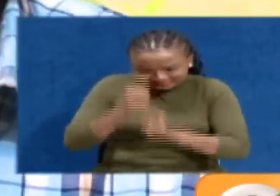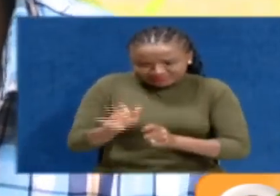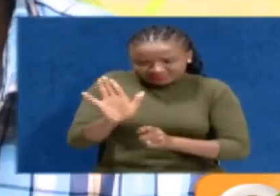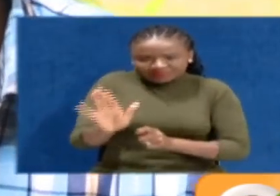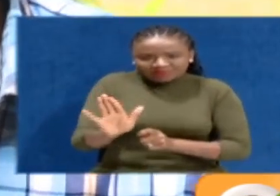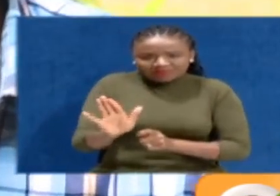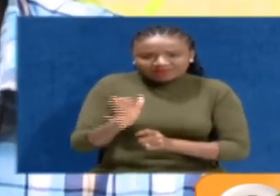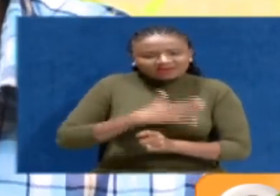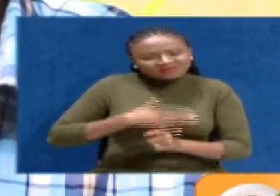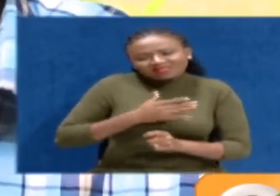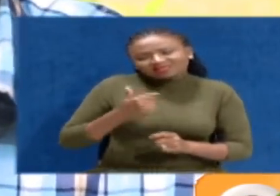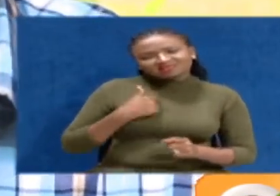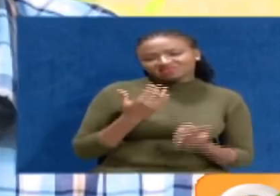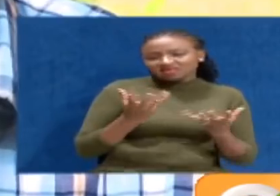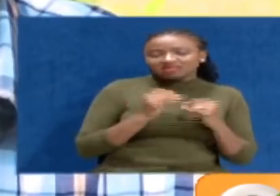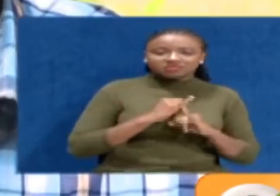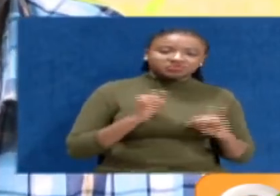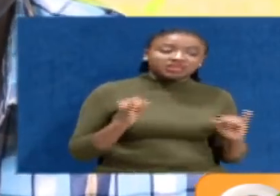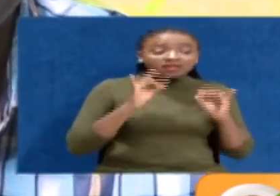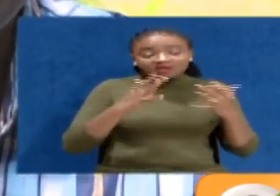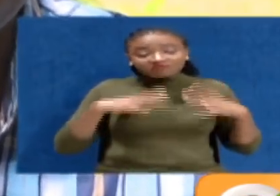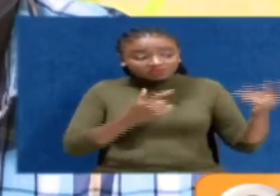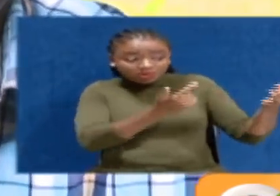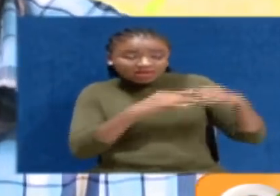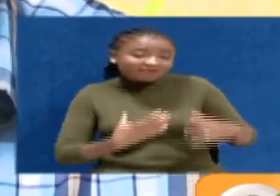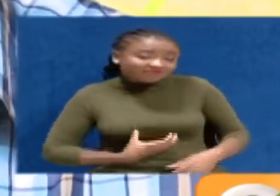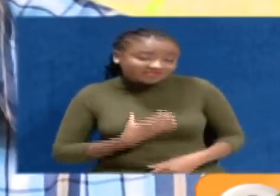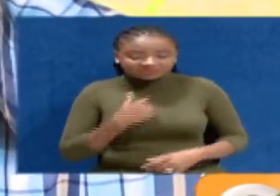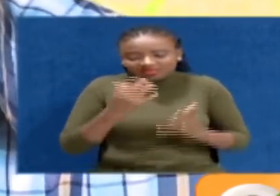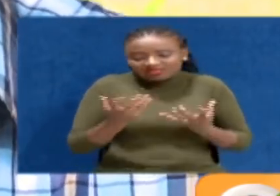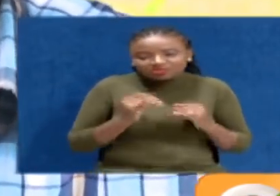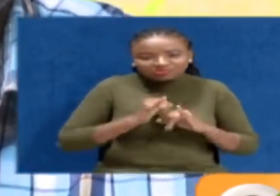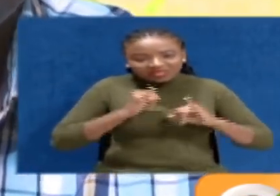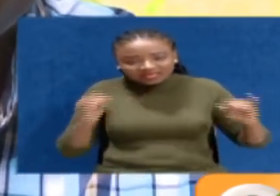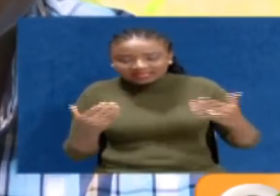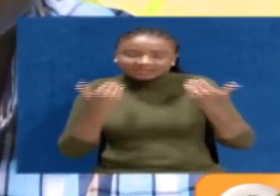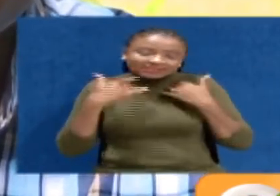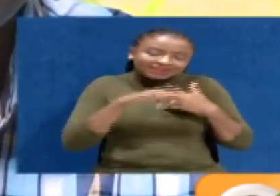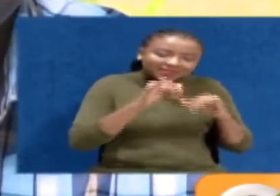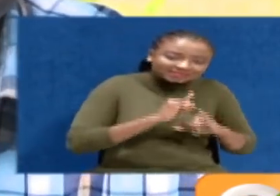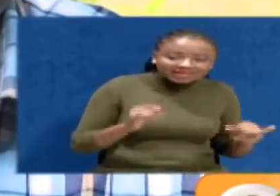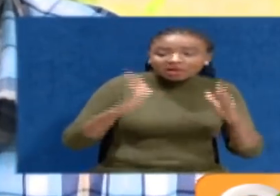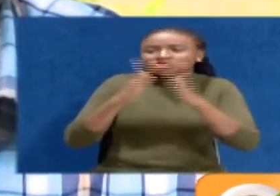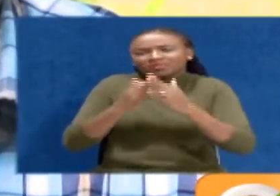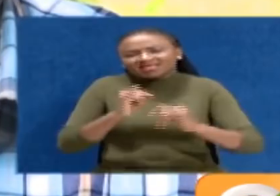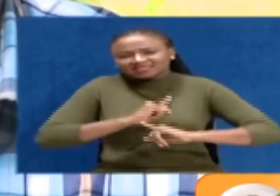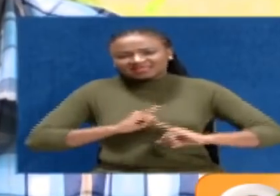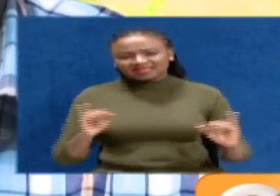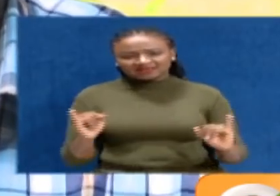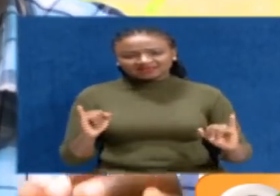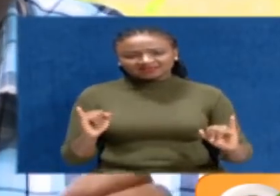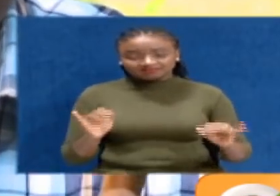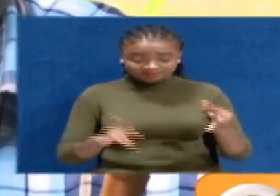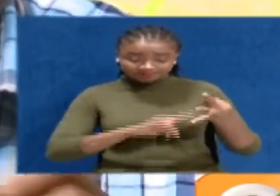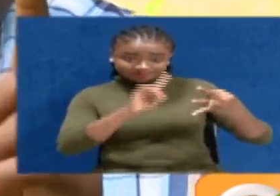Please let me be clean, so that when my people come, they will find me clean, I'm in a clean bed, the toilets are clean, all the other places are